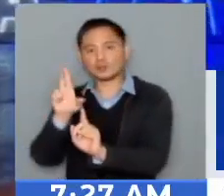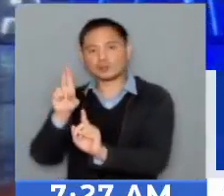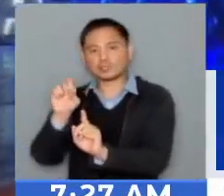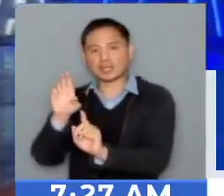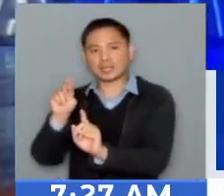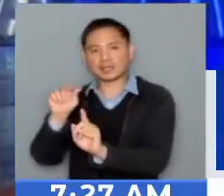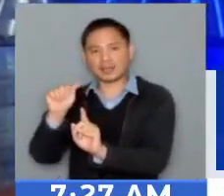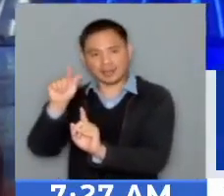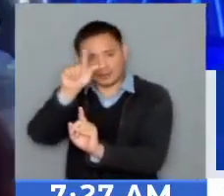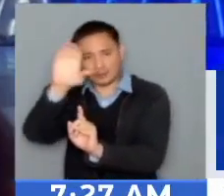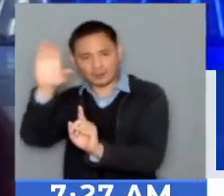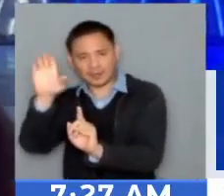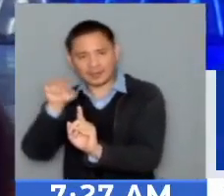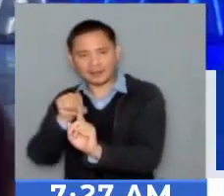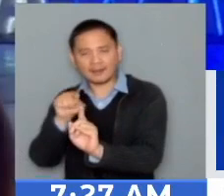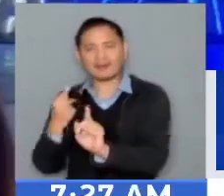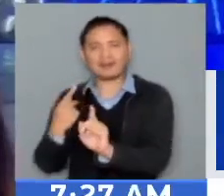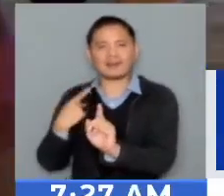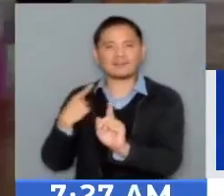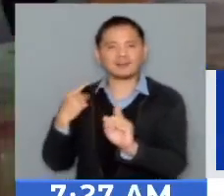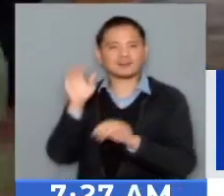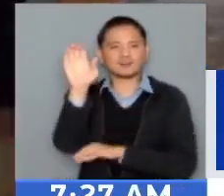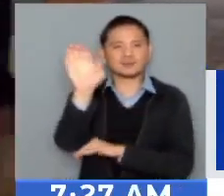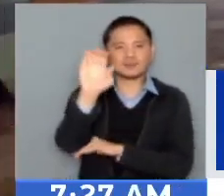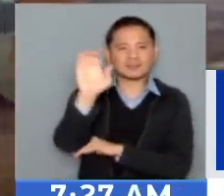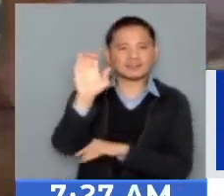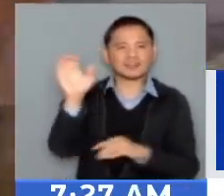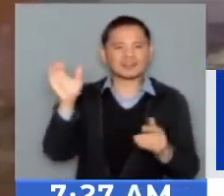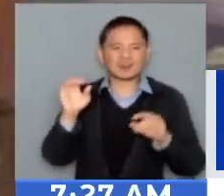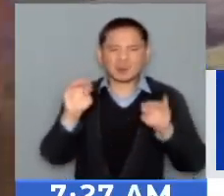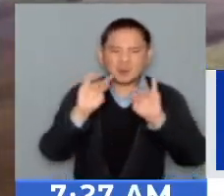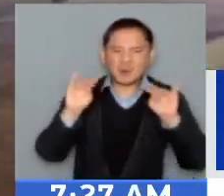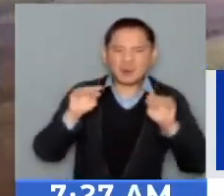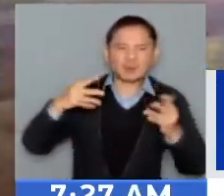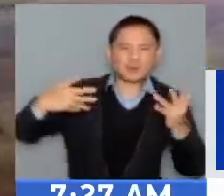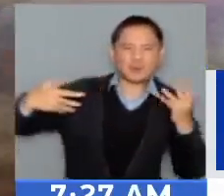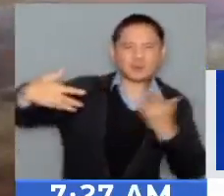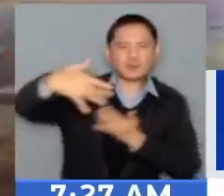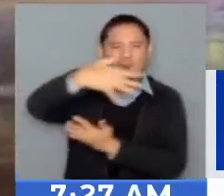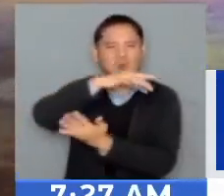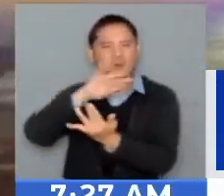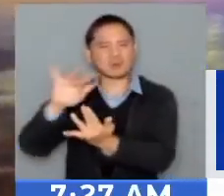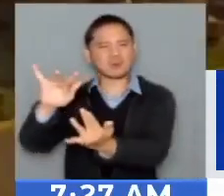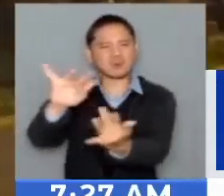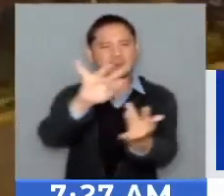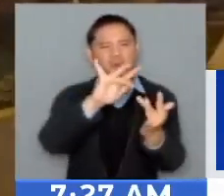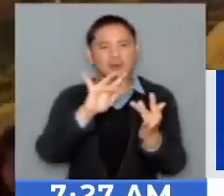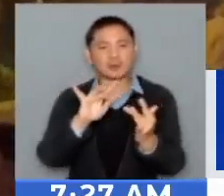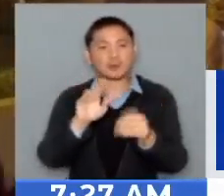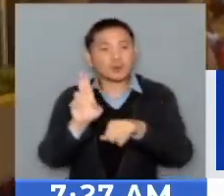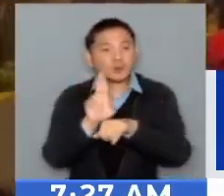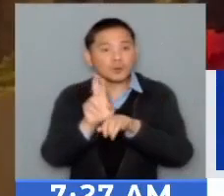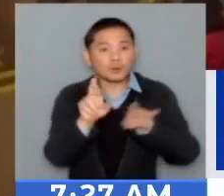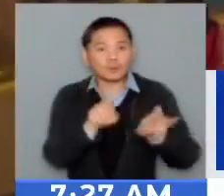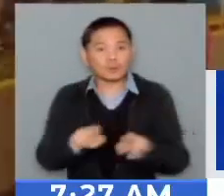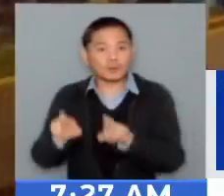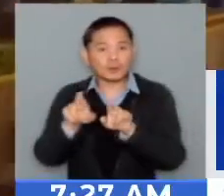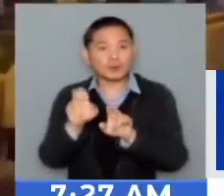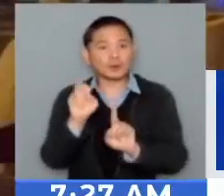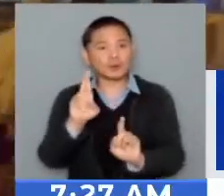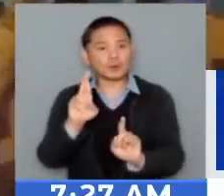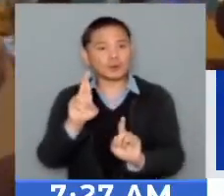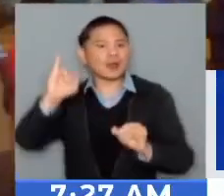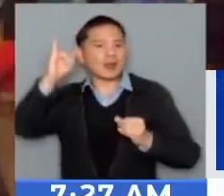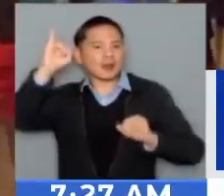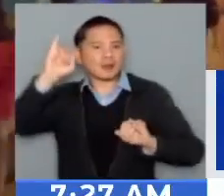nagmistulang Christmas pasyalan sa ganda ng mga dekorasyon. Recycled at indigenous materials ang kanilang ginamit dyan.